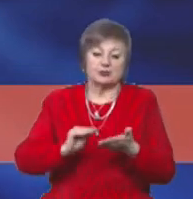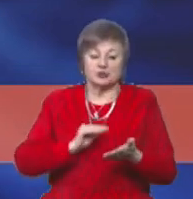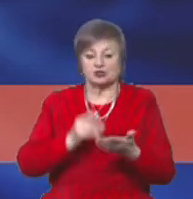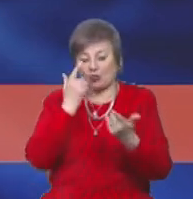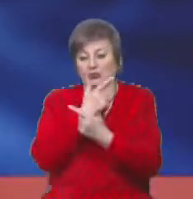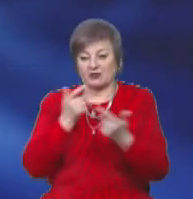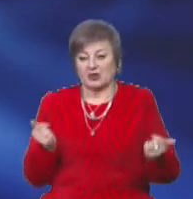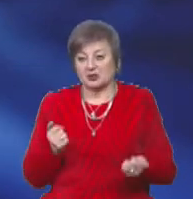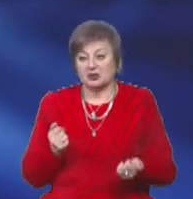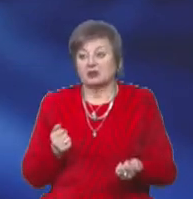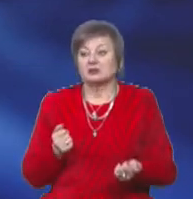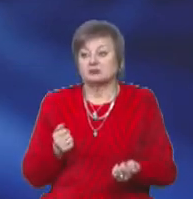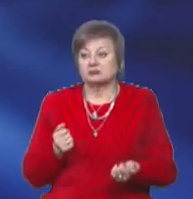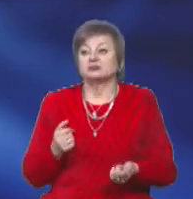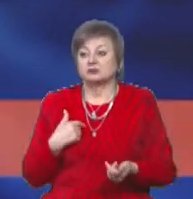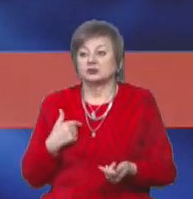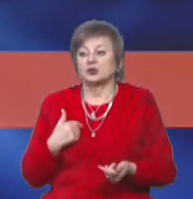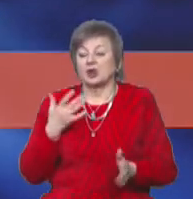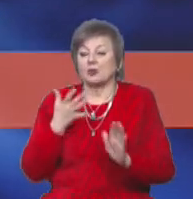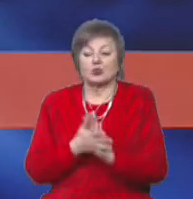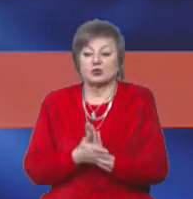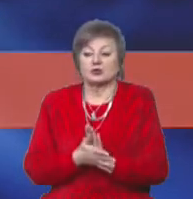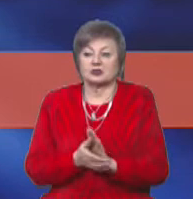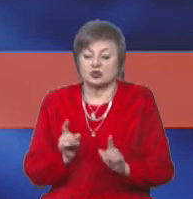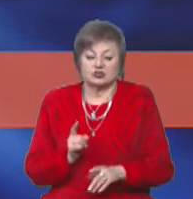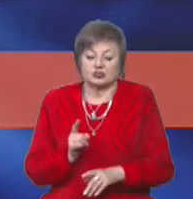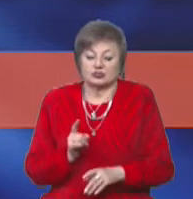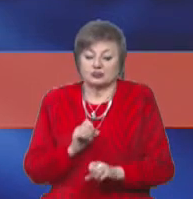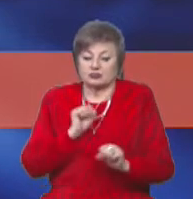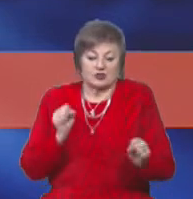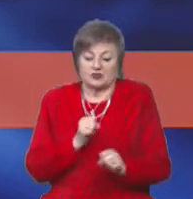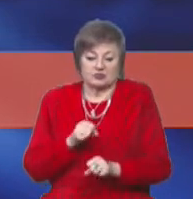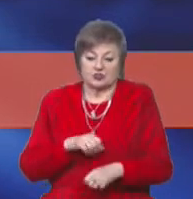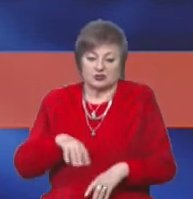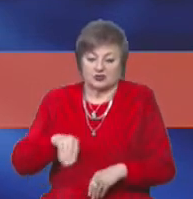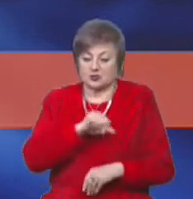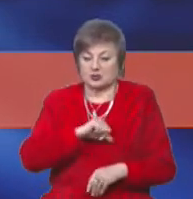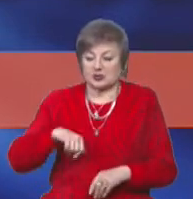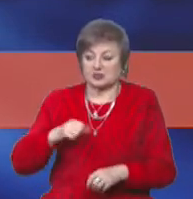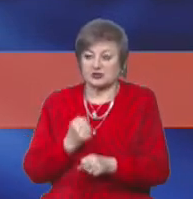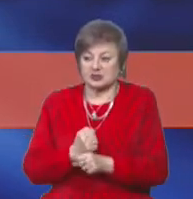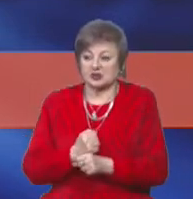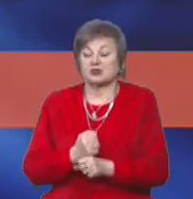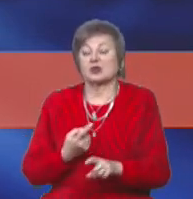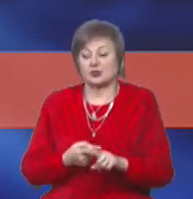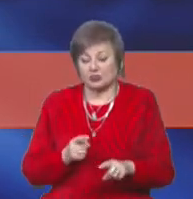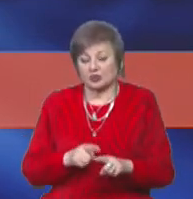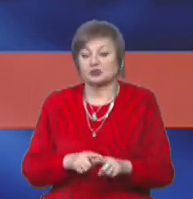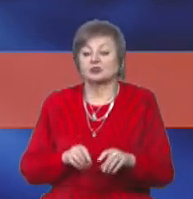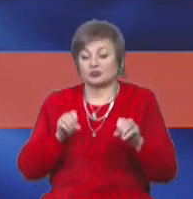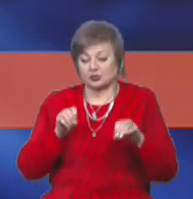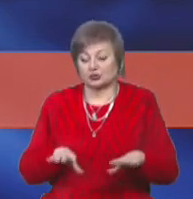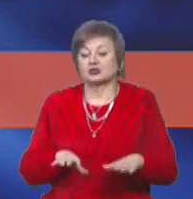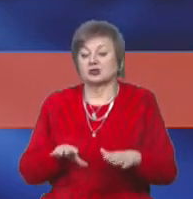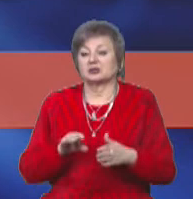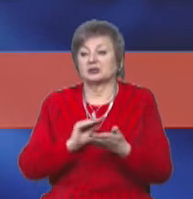все буде. Але я зрозуміла, що я цього не зможу. Та потім